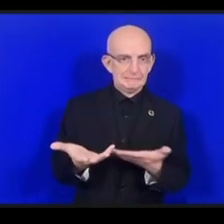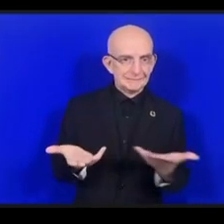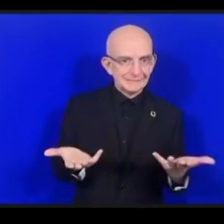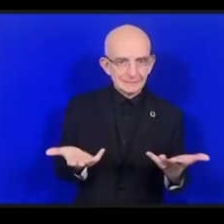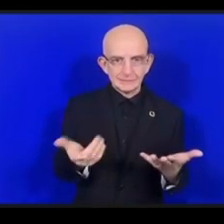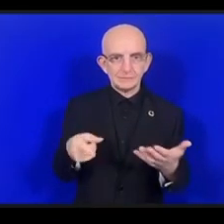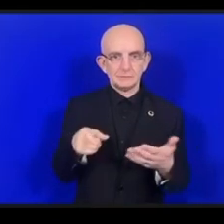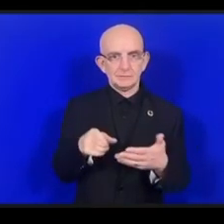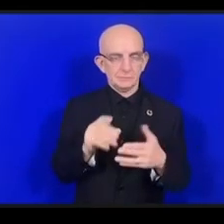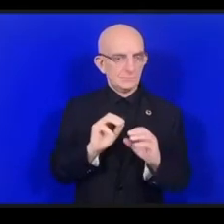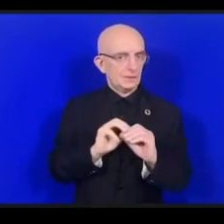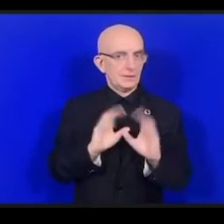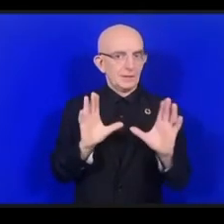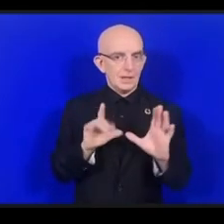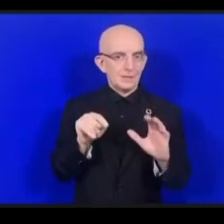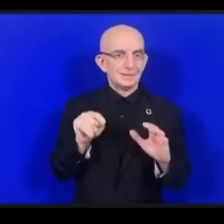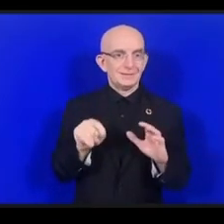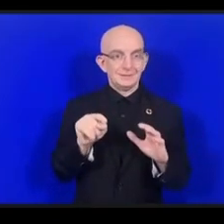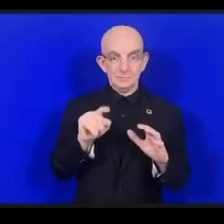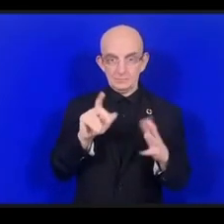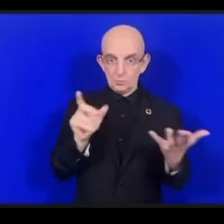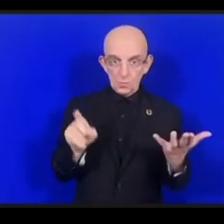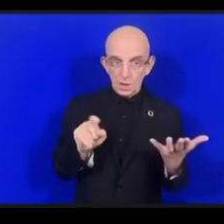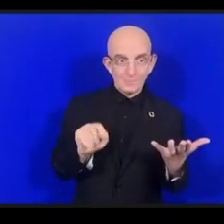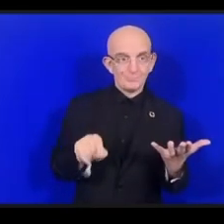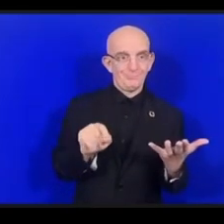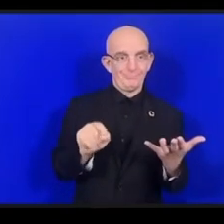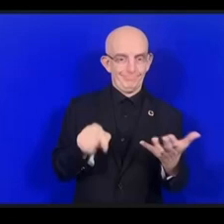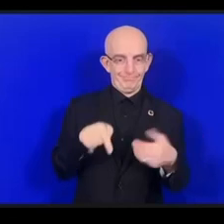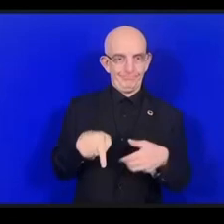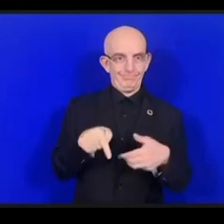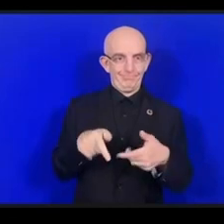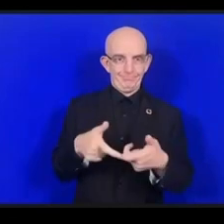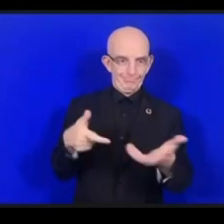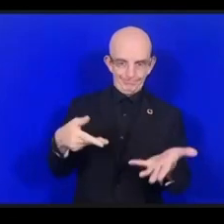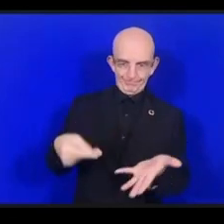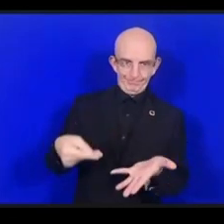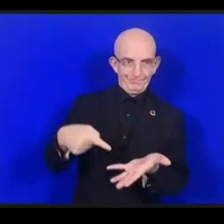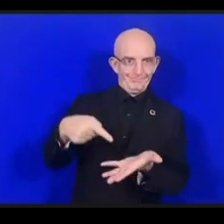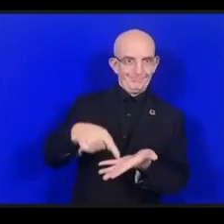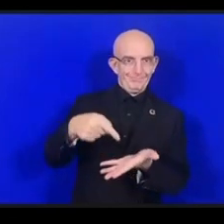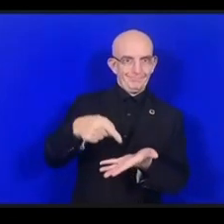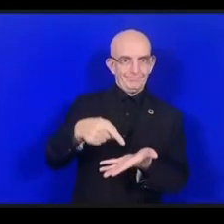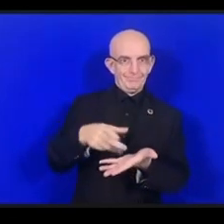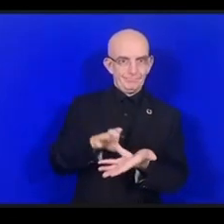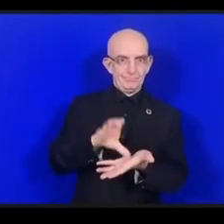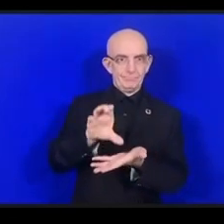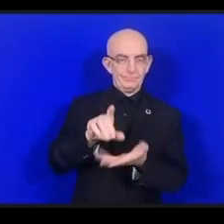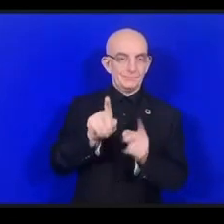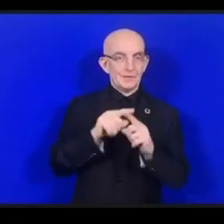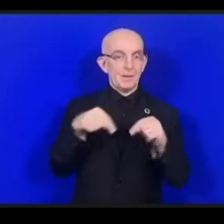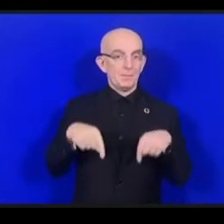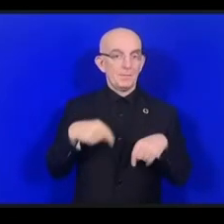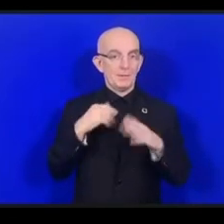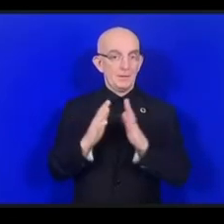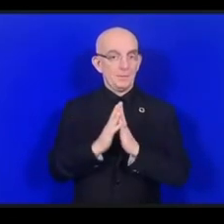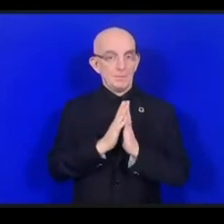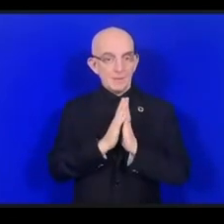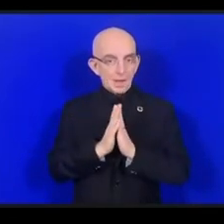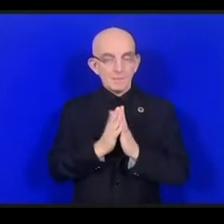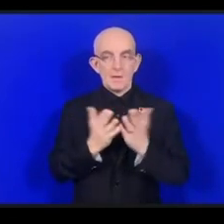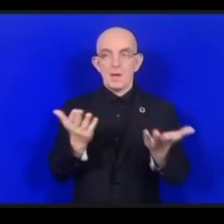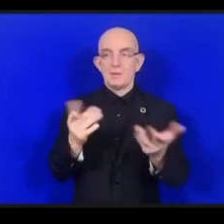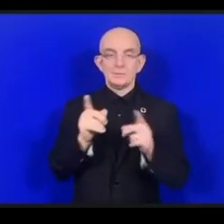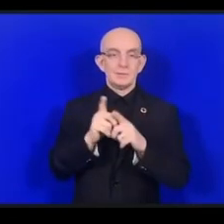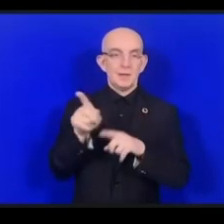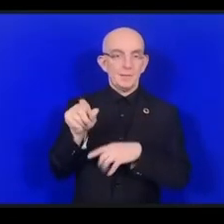由于政治上的因素，像在缅甸、阿富汗这样的一些